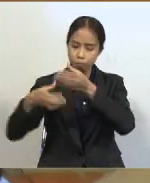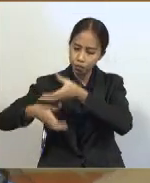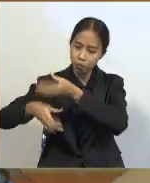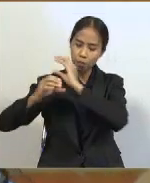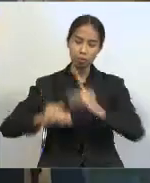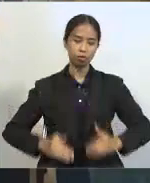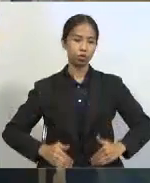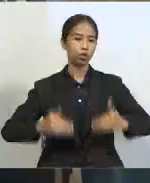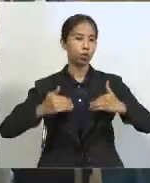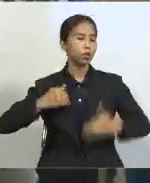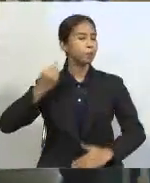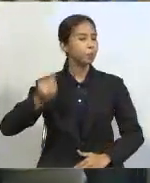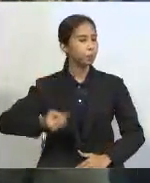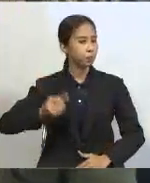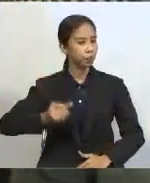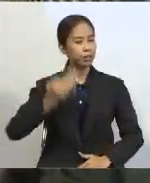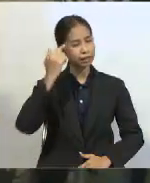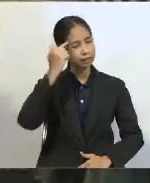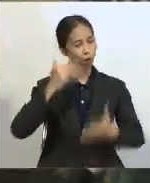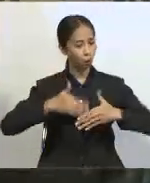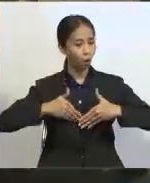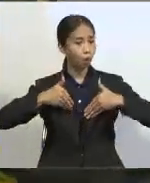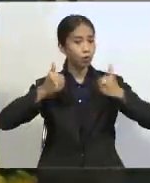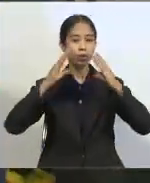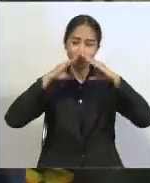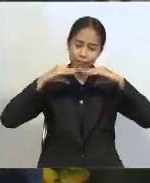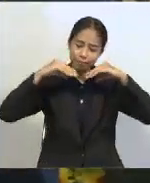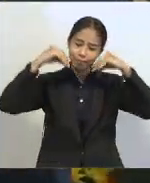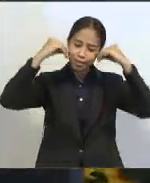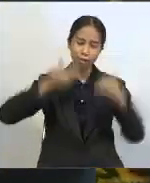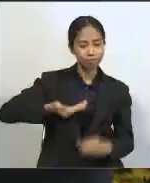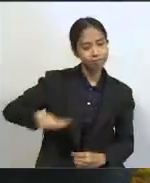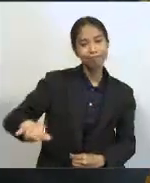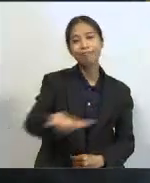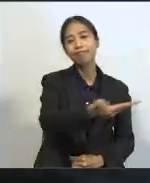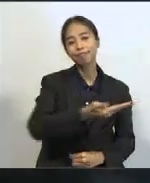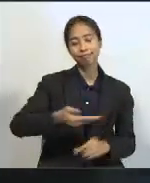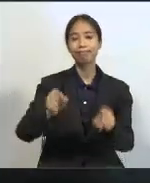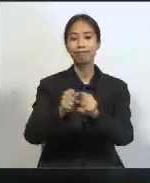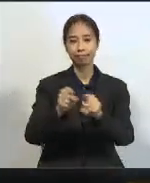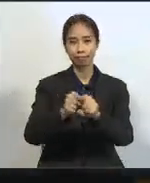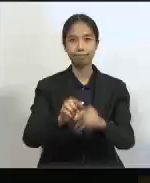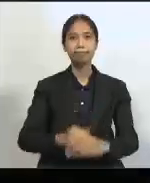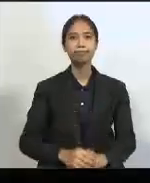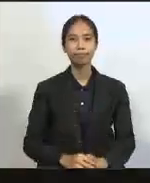ใช้ชีวิตเพื่อจะได้ส่งต่อความสุขรอยยิ้มให้กับผู้คนรอบข้าง